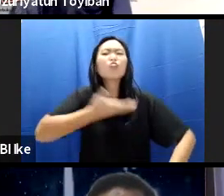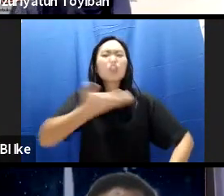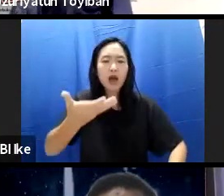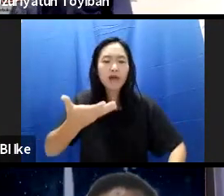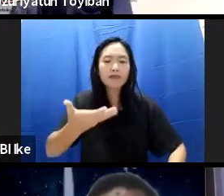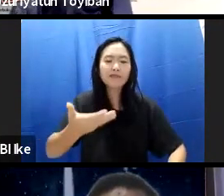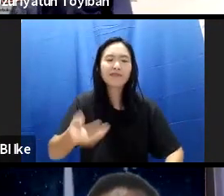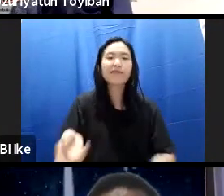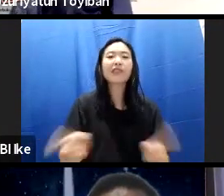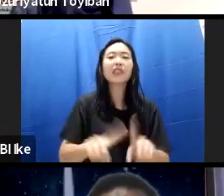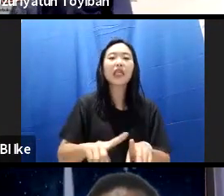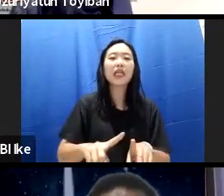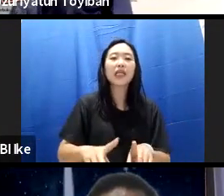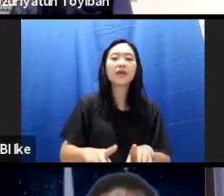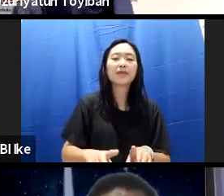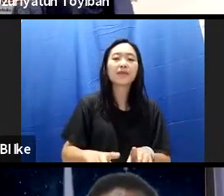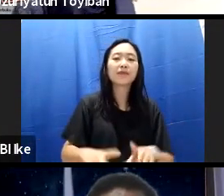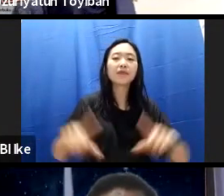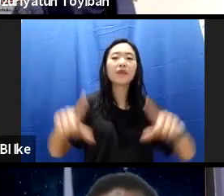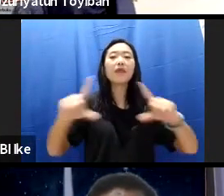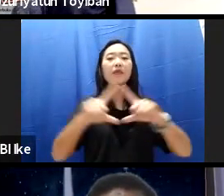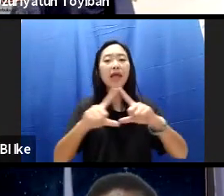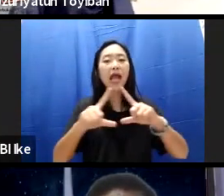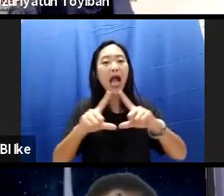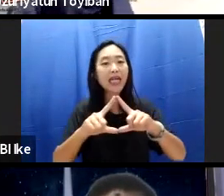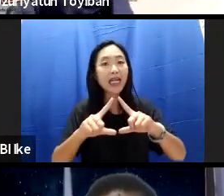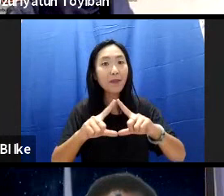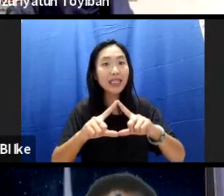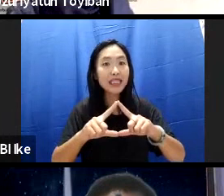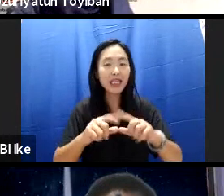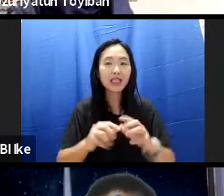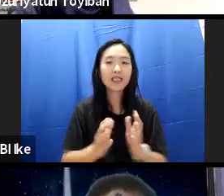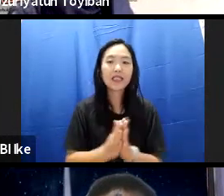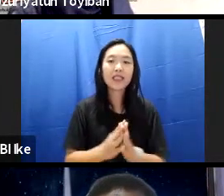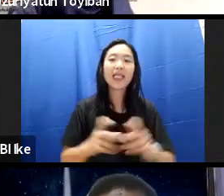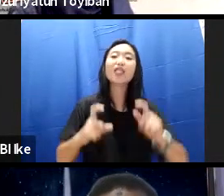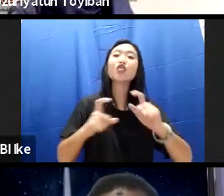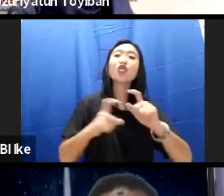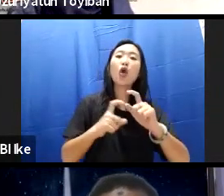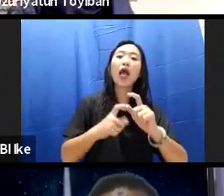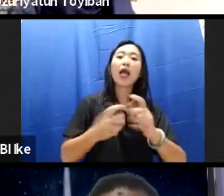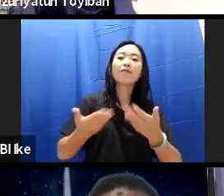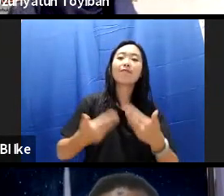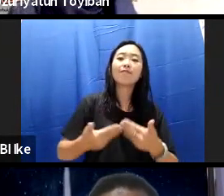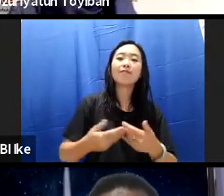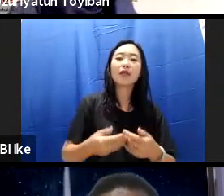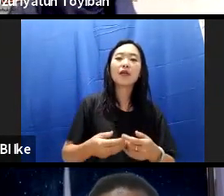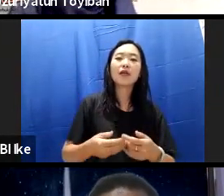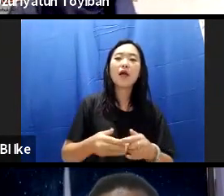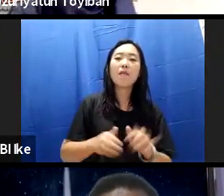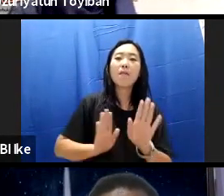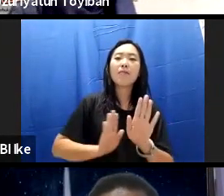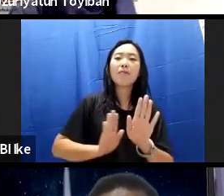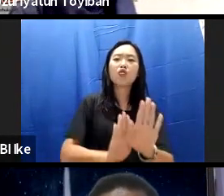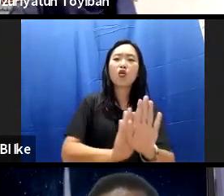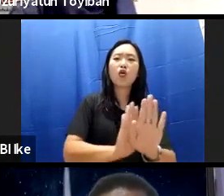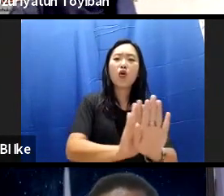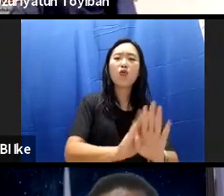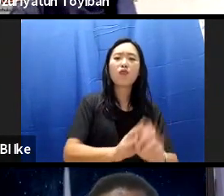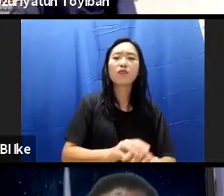scholar? Apa kira-kira yang memotivasi dan juga mendorong Mbak Ibah untuk menekuni aktivitas akademik